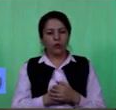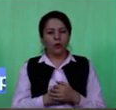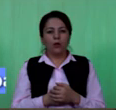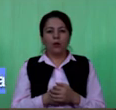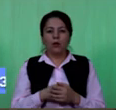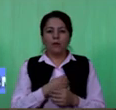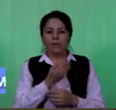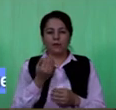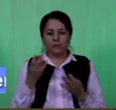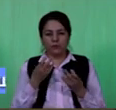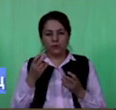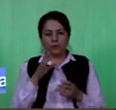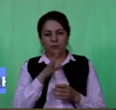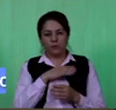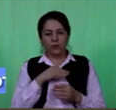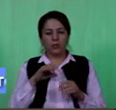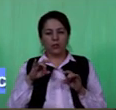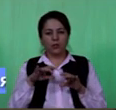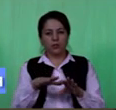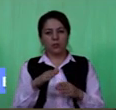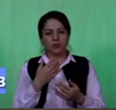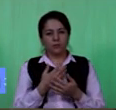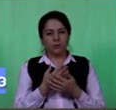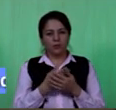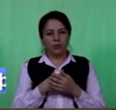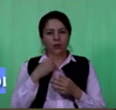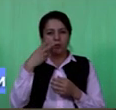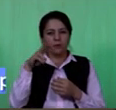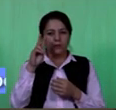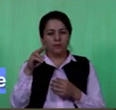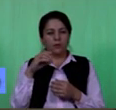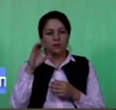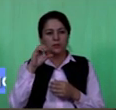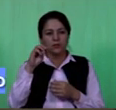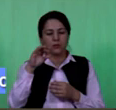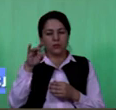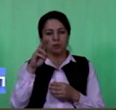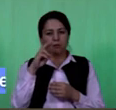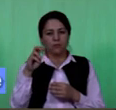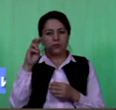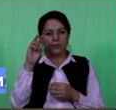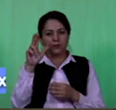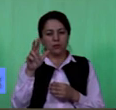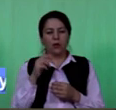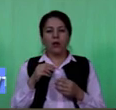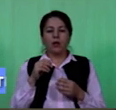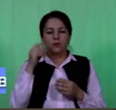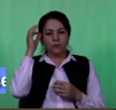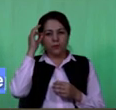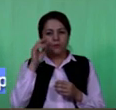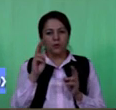нужно было решить примеры номер 22 на странице 203 вспомним как решаются